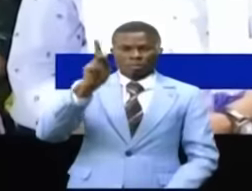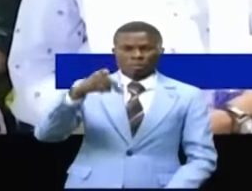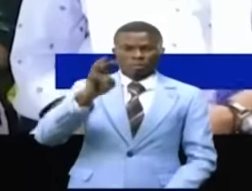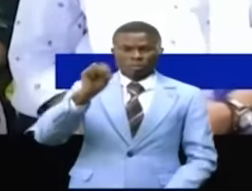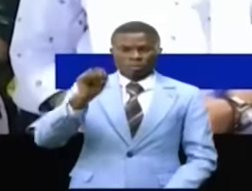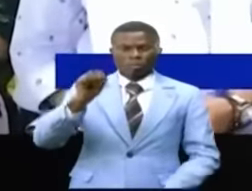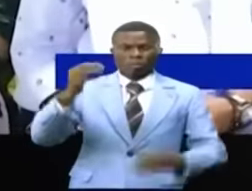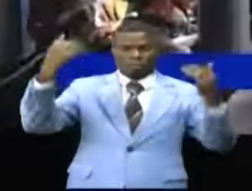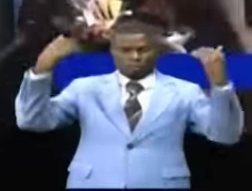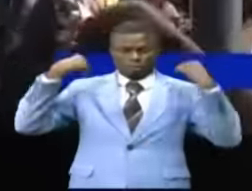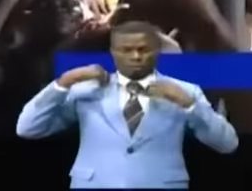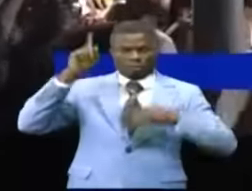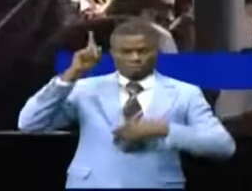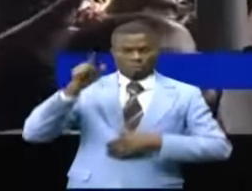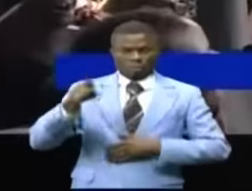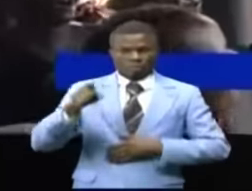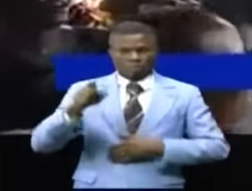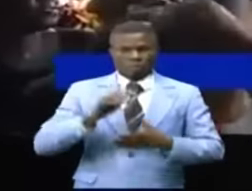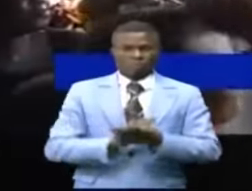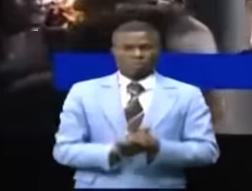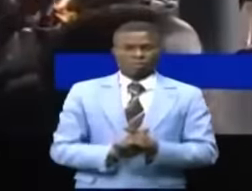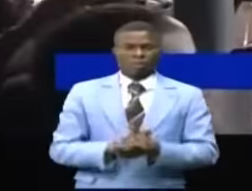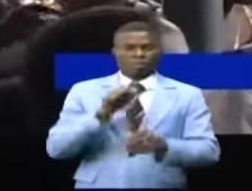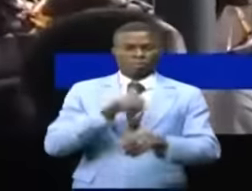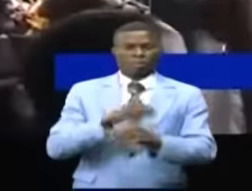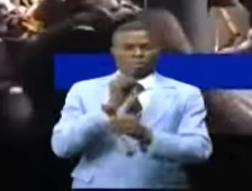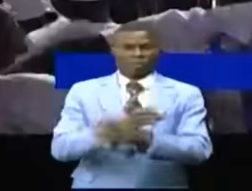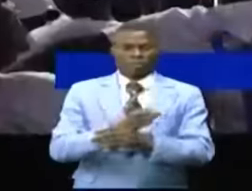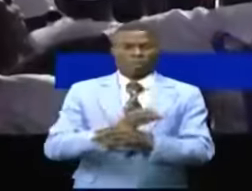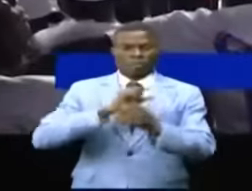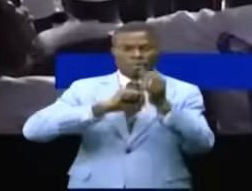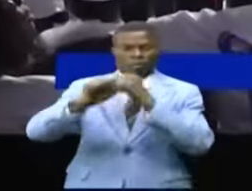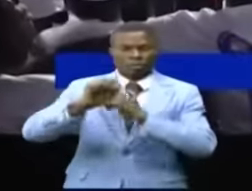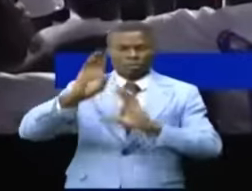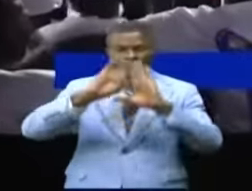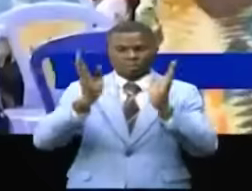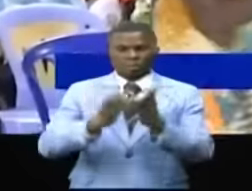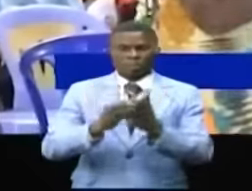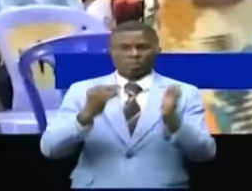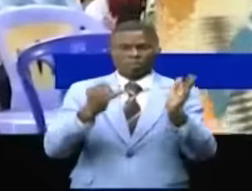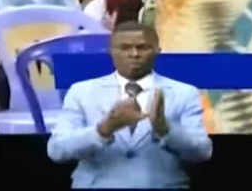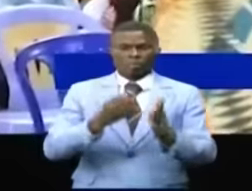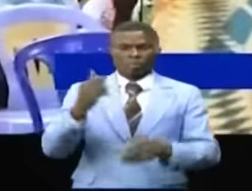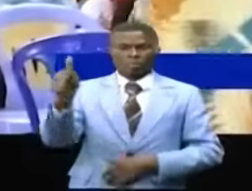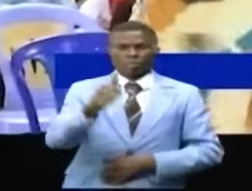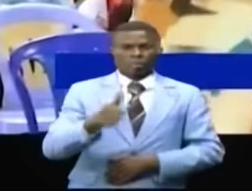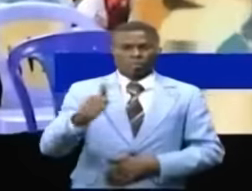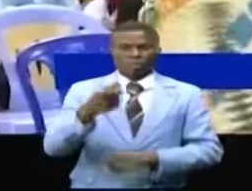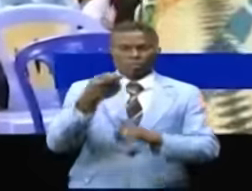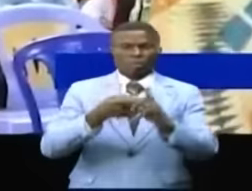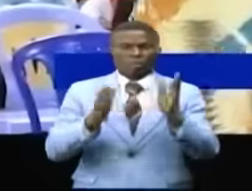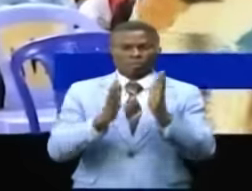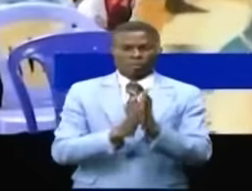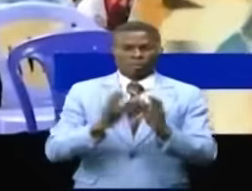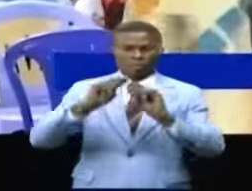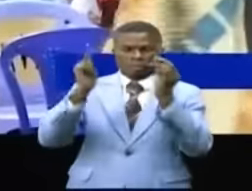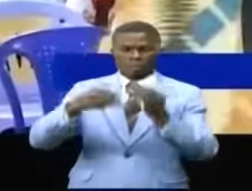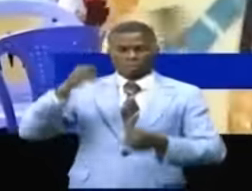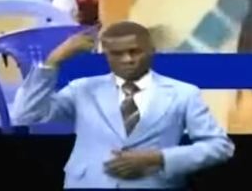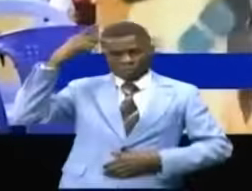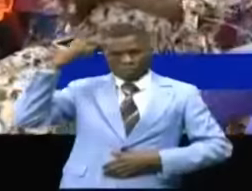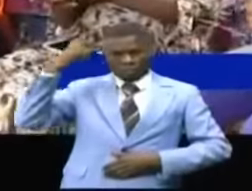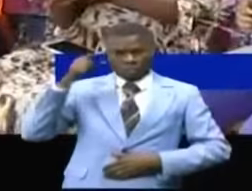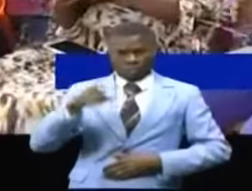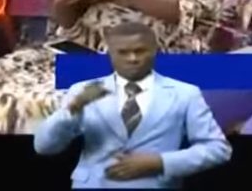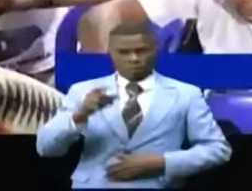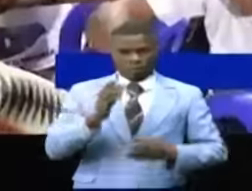morale Godaromo Timona, l'heure est au rappel des troupes. Pour ce faire, samedi 21 octobre 2023, le parti En Marche pour